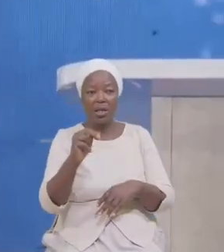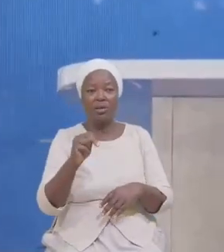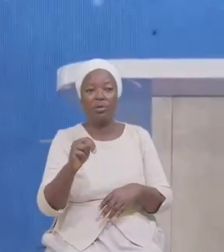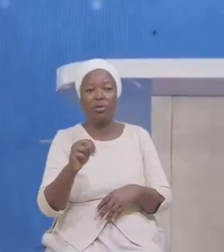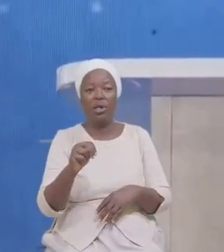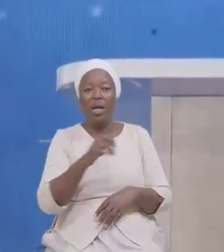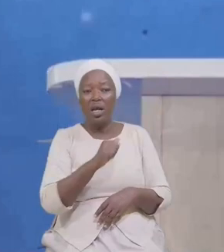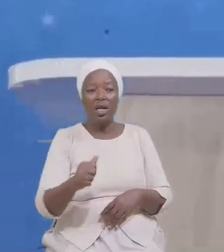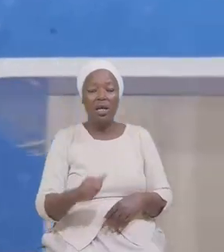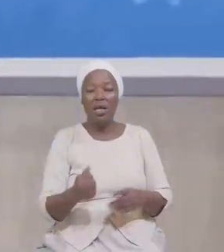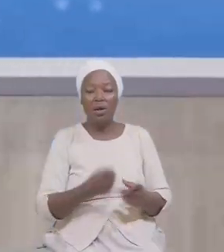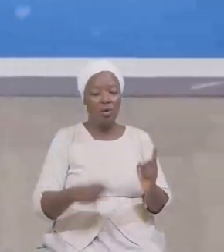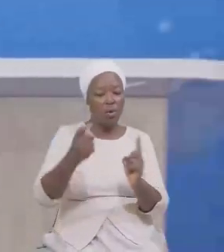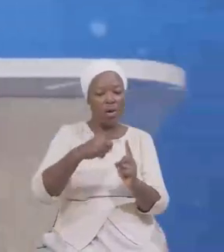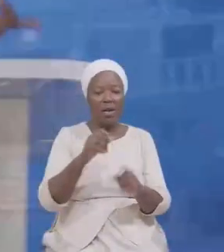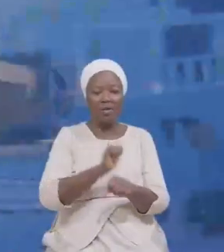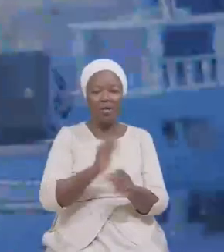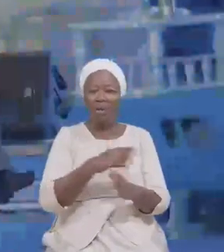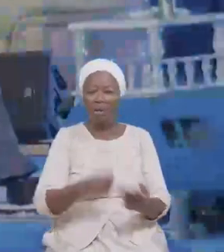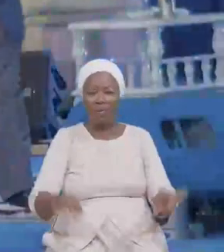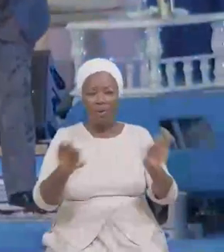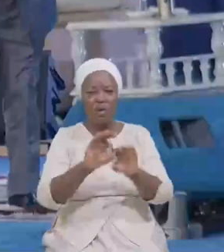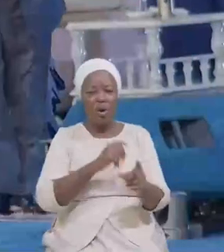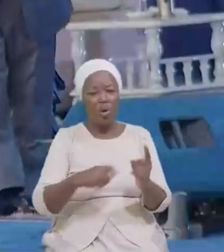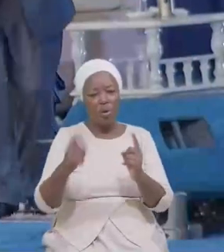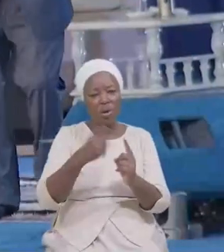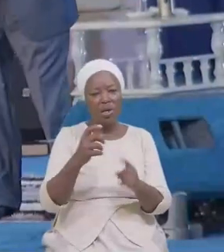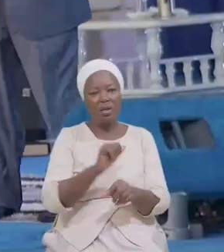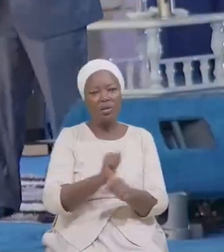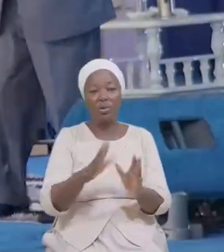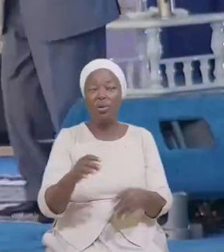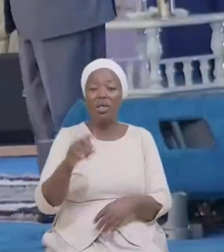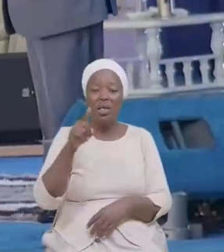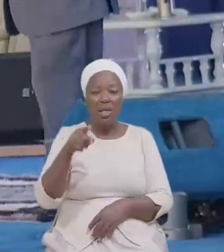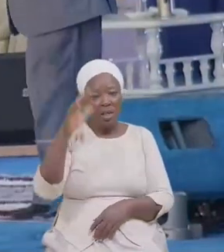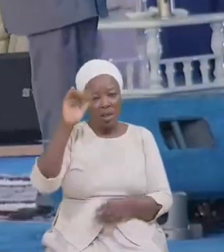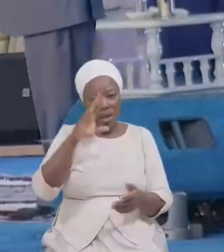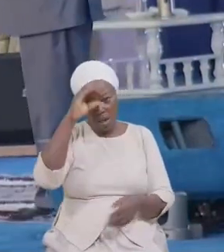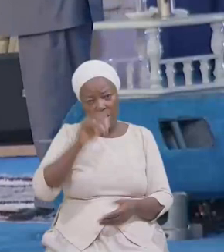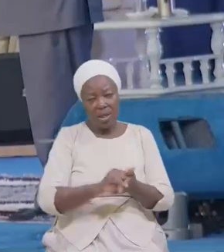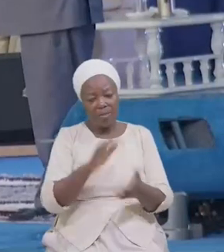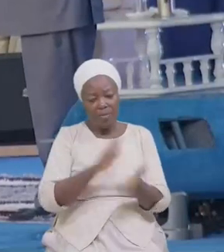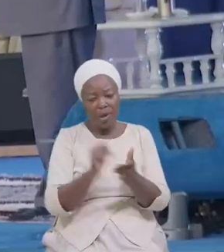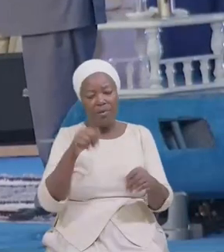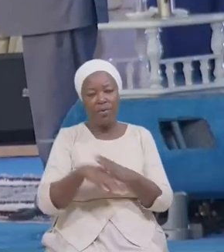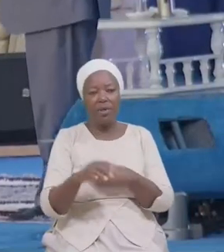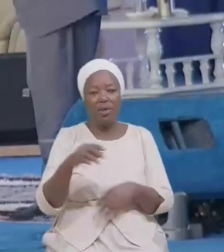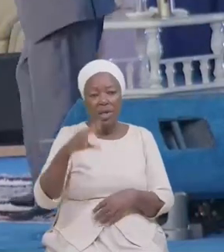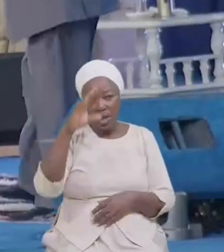une pierre angulaire de prix, précieuse. Celui qui croira en elle n'aura pas hâte de